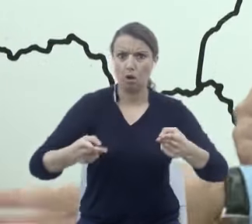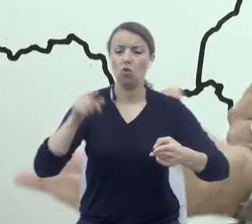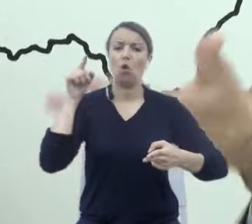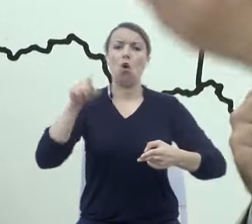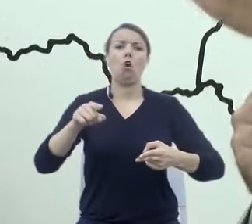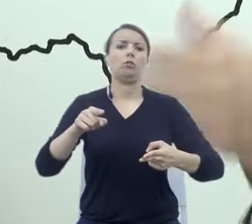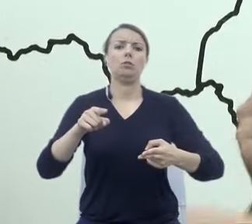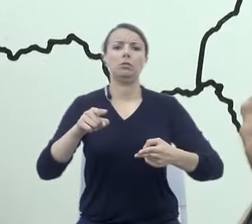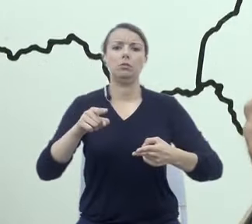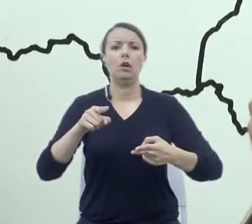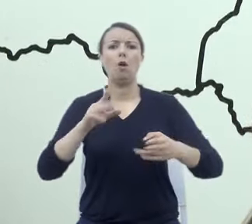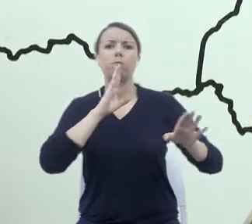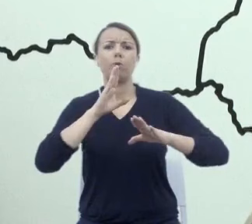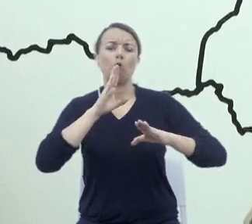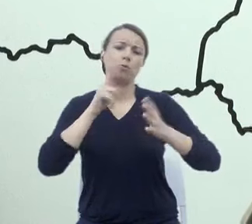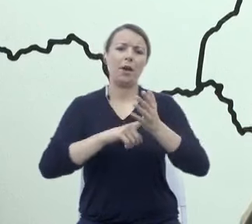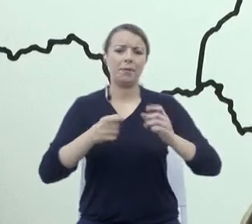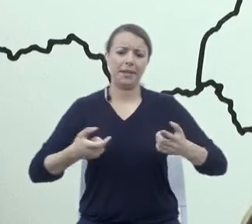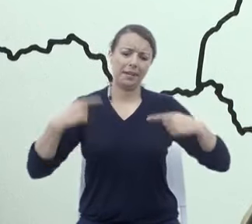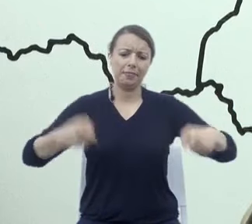rodzaj taczek